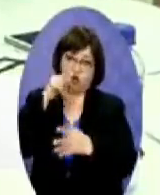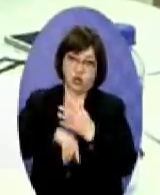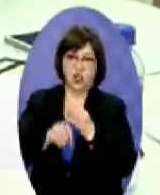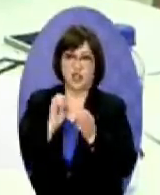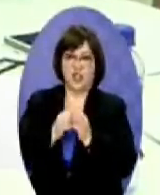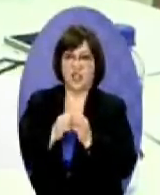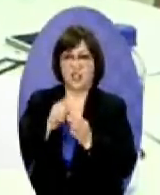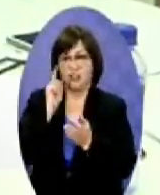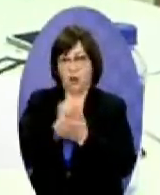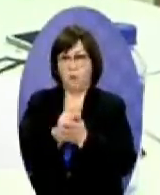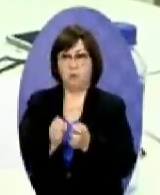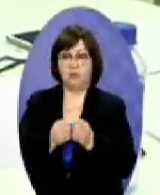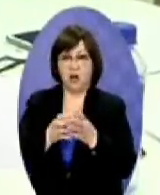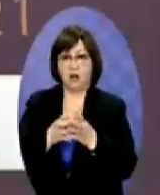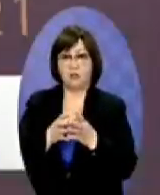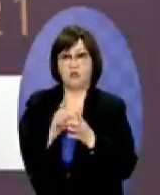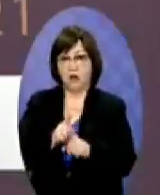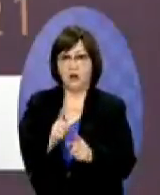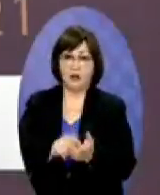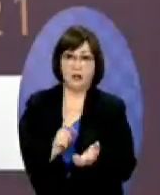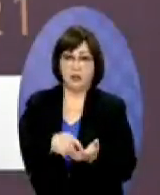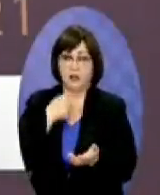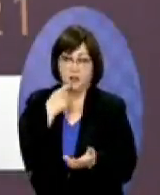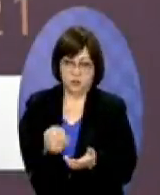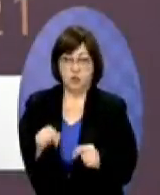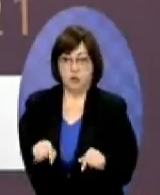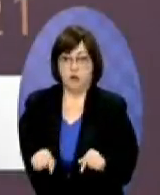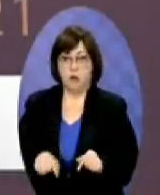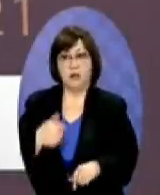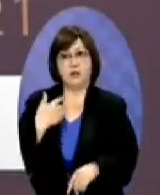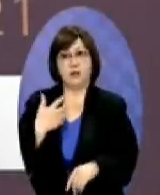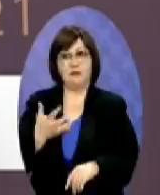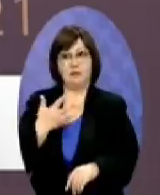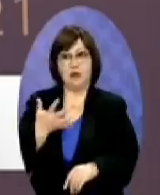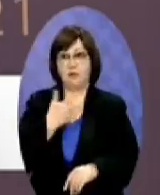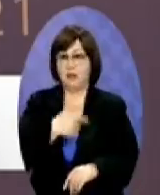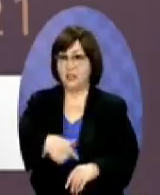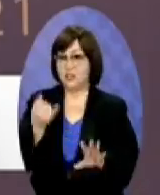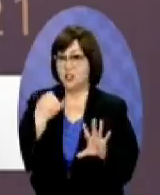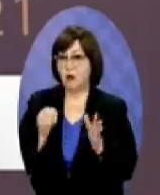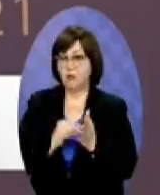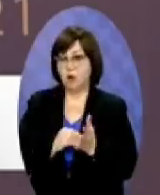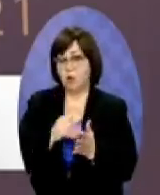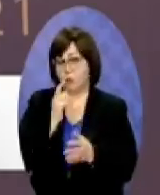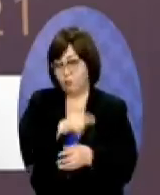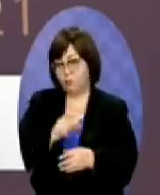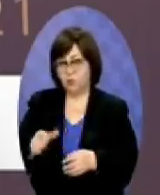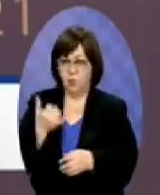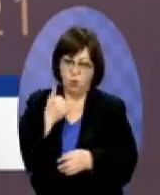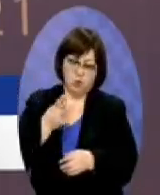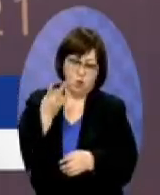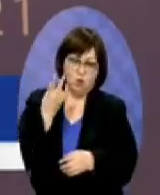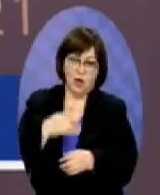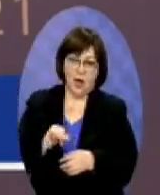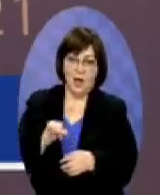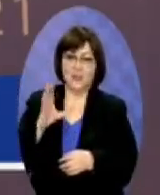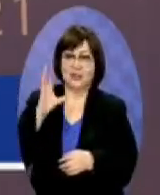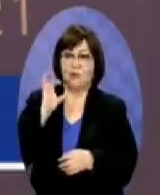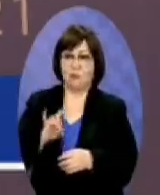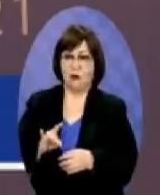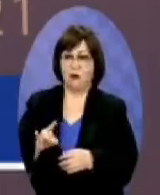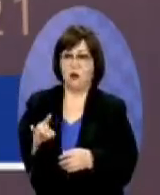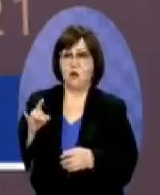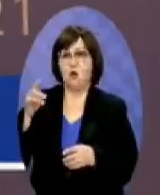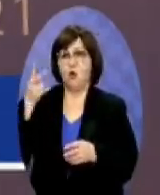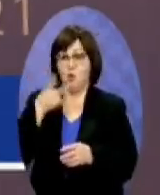оролцогчид хэлж байлаа. Өнөөдрийн байдлаар нэг 55-аас 60 мянган одоо уулуурхаан салбраас одоо хүртээмж өрөөгөөж